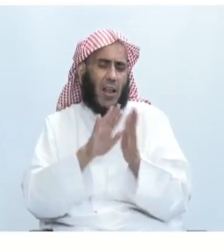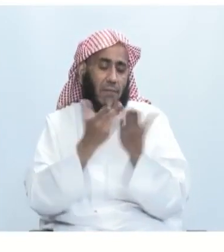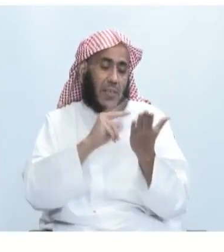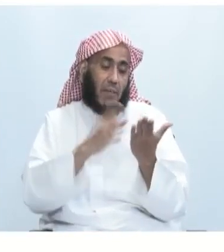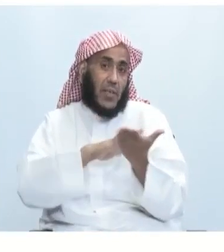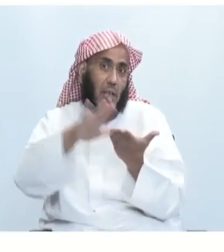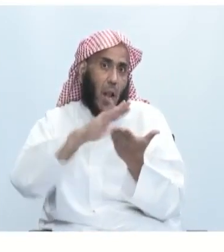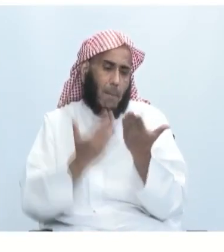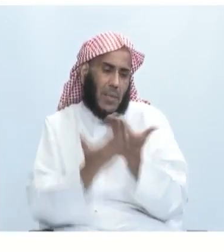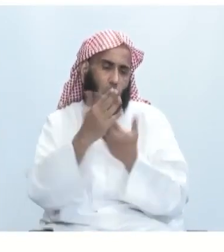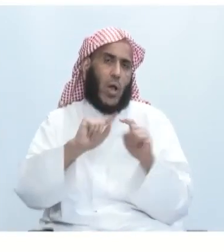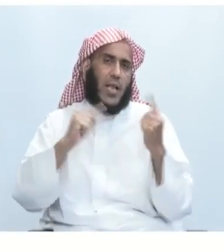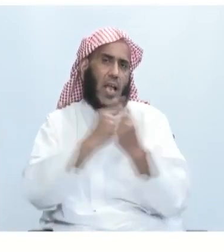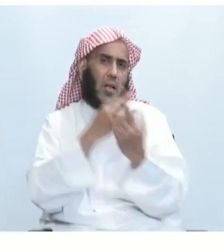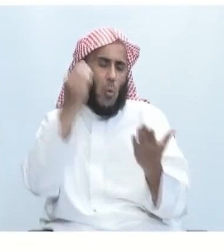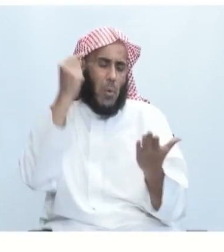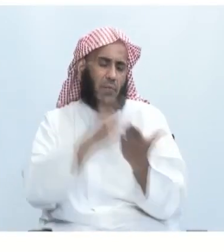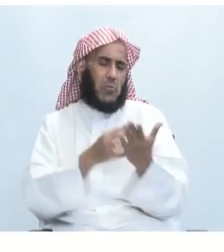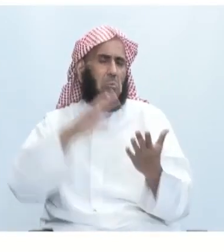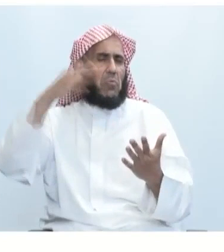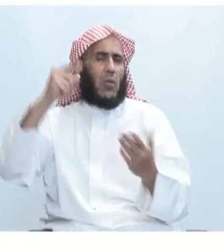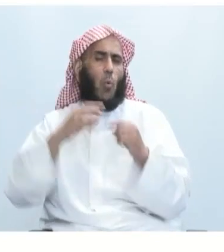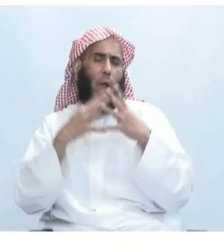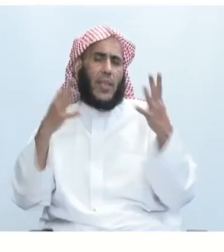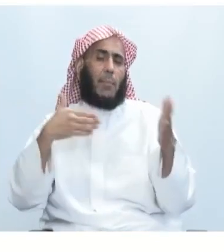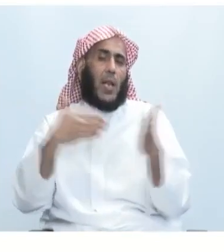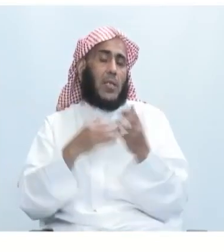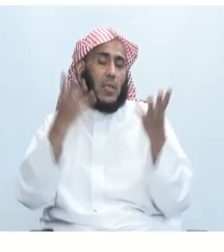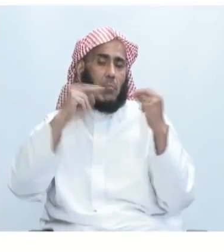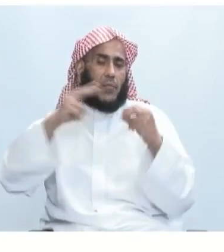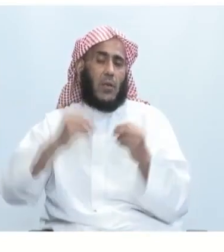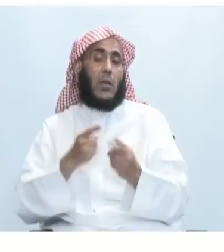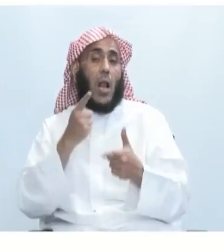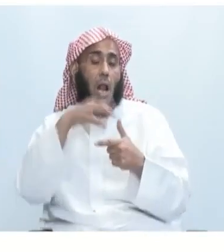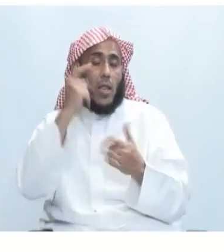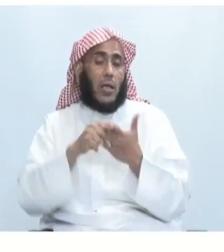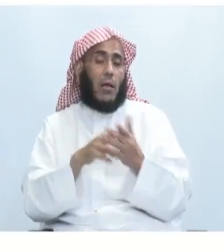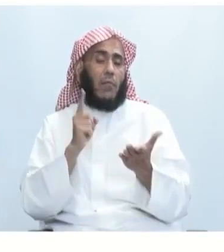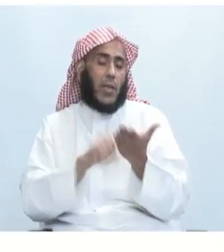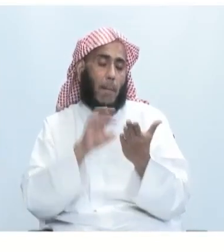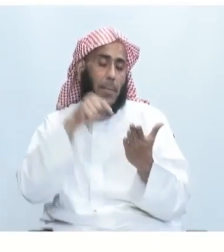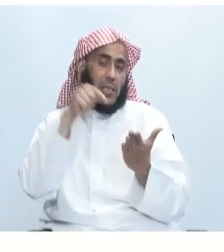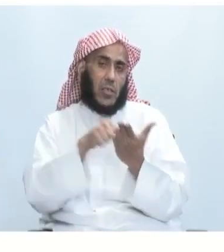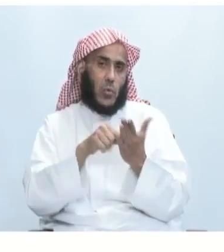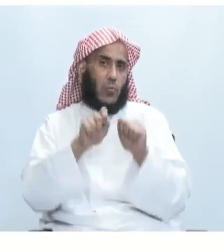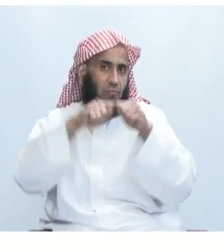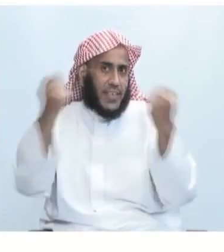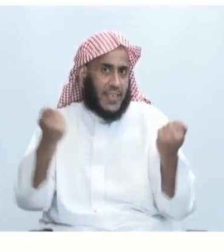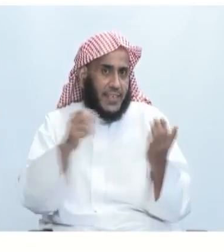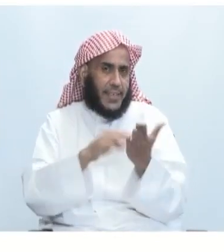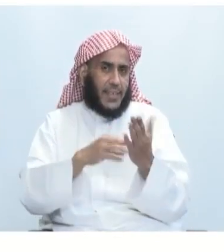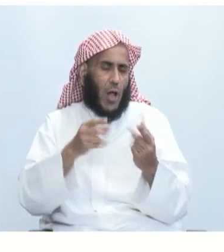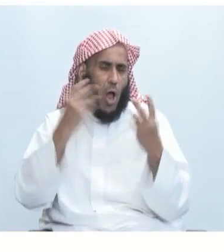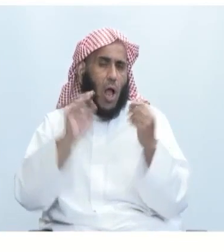المطبوعه يعكس معرفته وافتراضات والكثير من الاحداث المعرفيه الاخرى لذا فان ما اجده في جريده